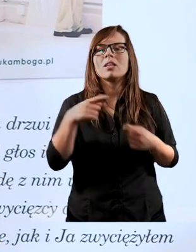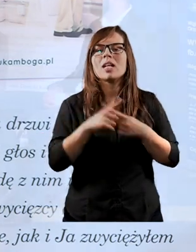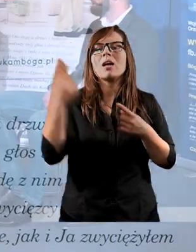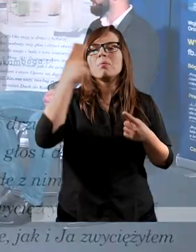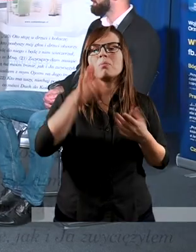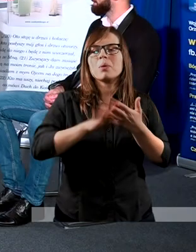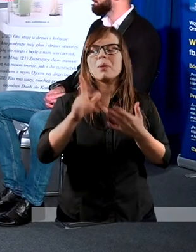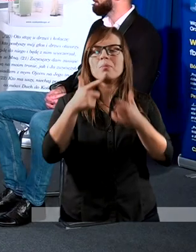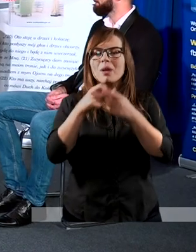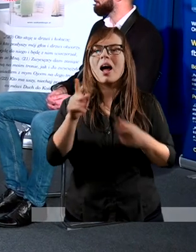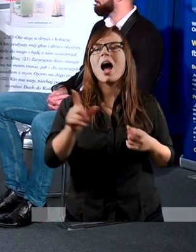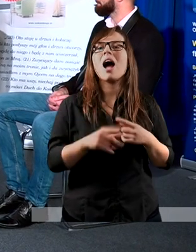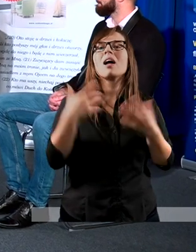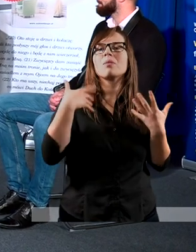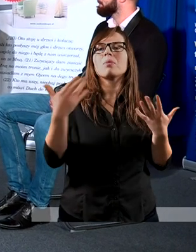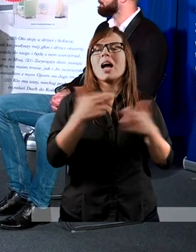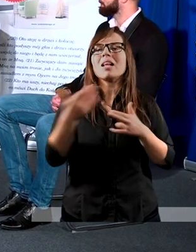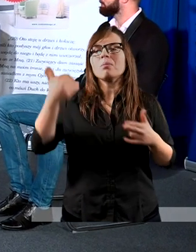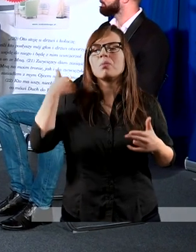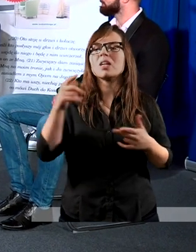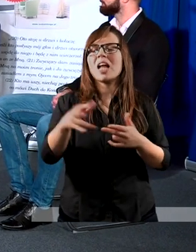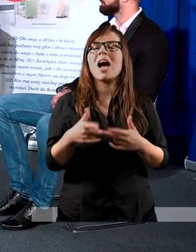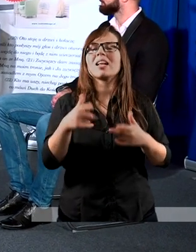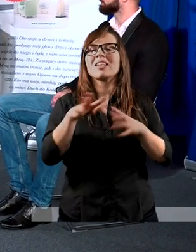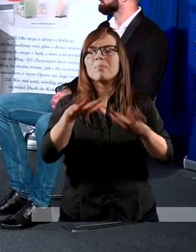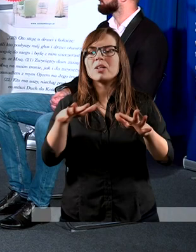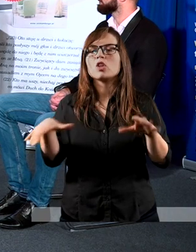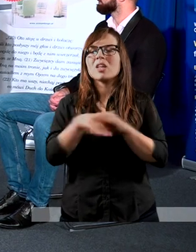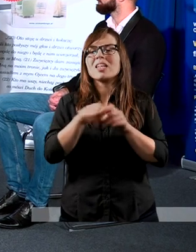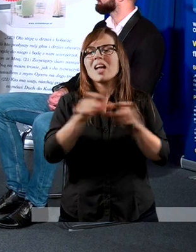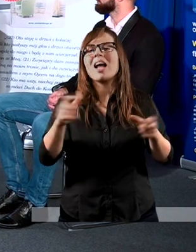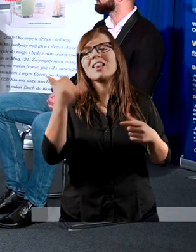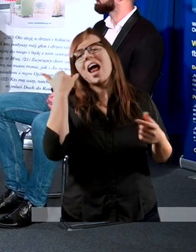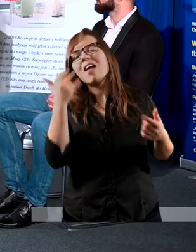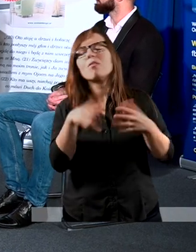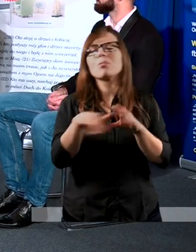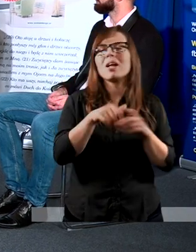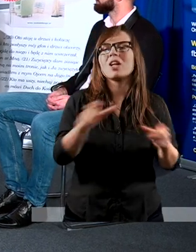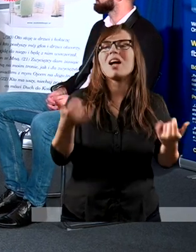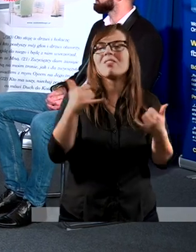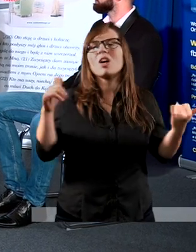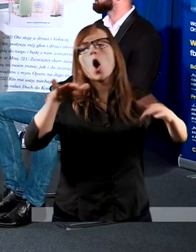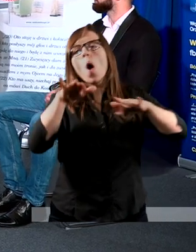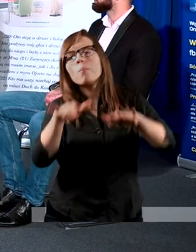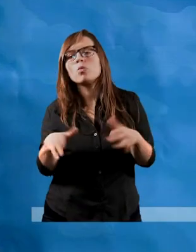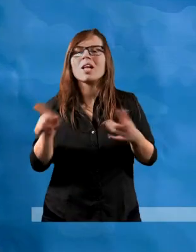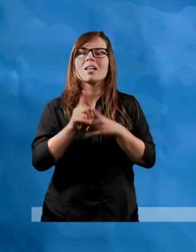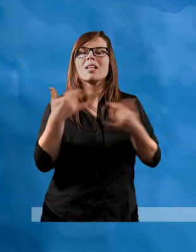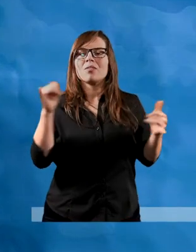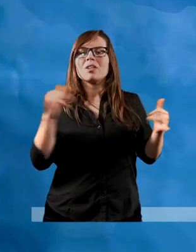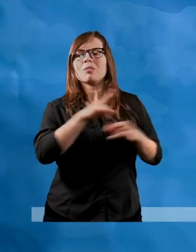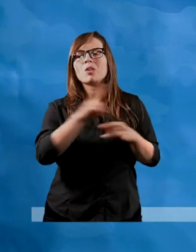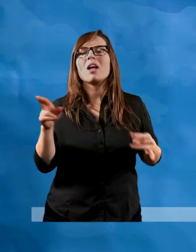takiego, przepraszam, właśnie, że gdybyśmy z Biblią spędzali tyle czasu, ile z telefonem naszym spędzamy, ile z komputerem,